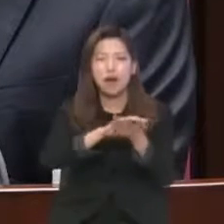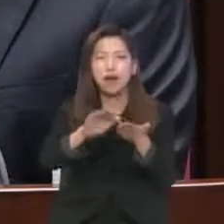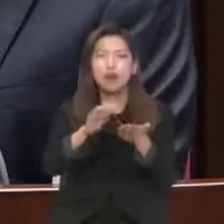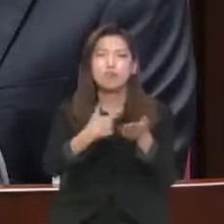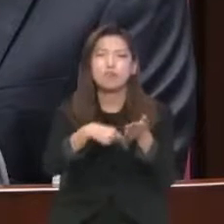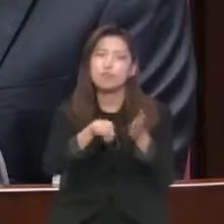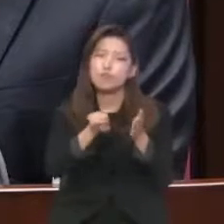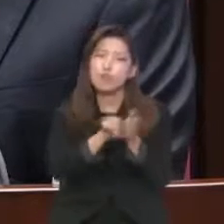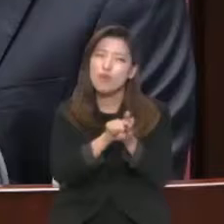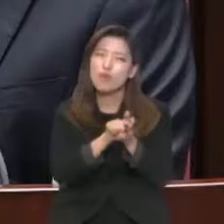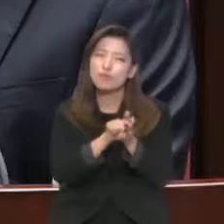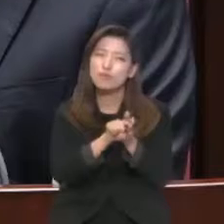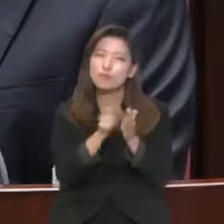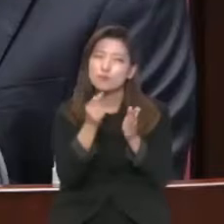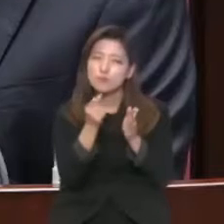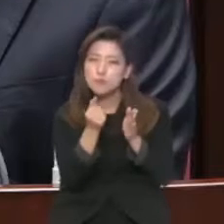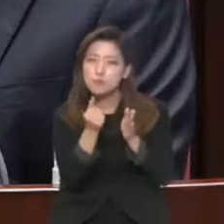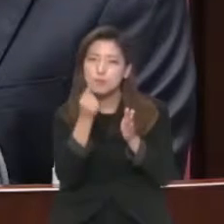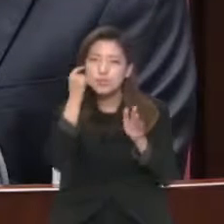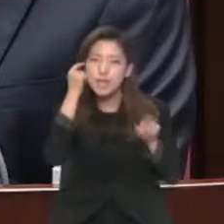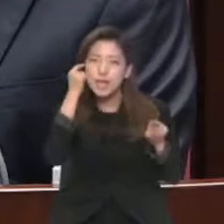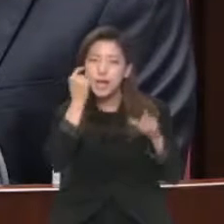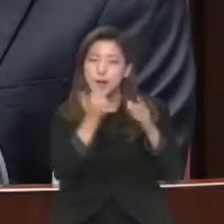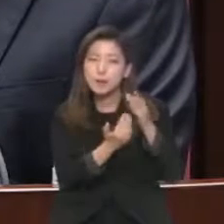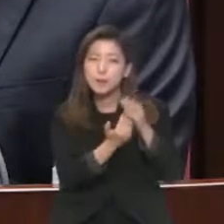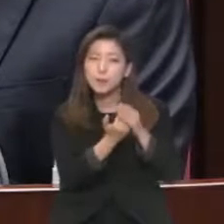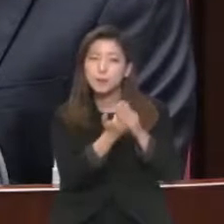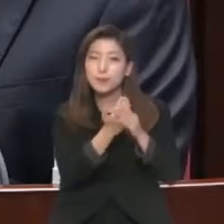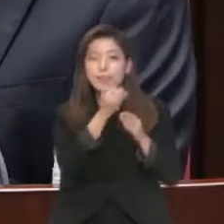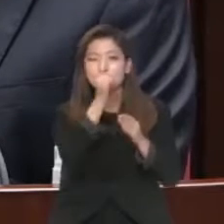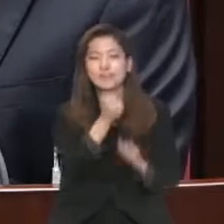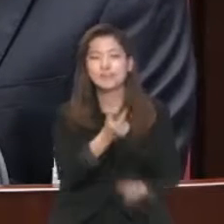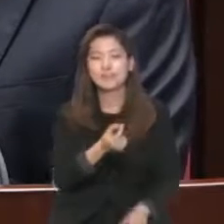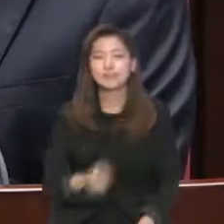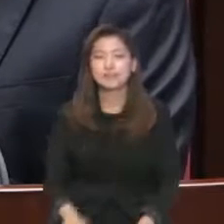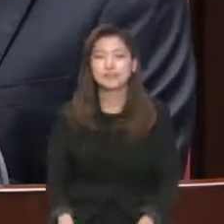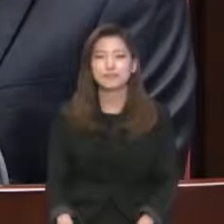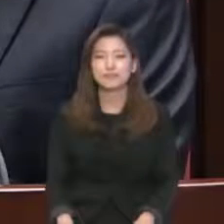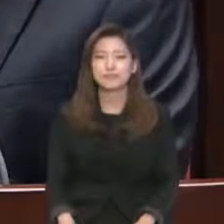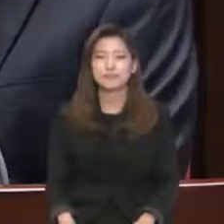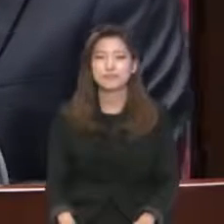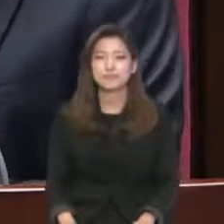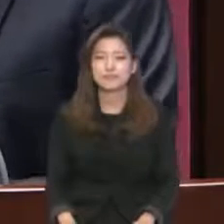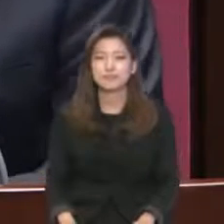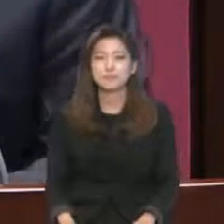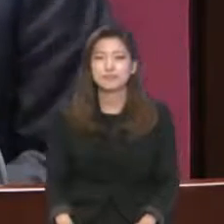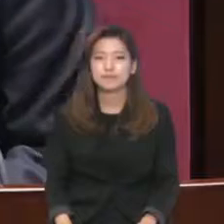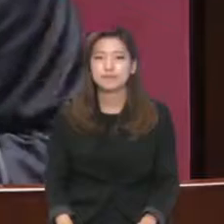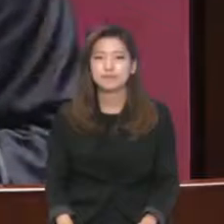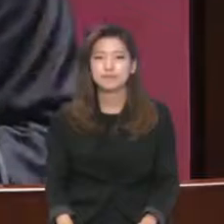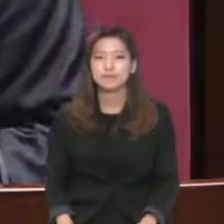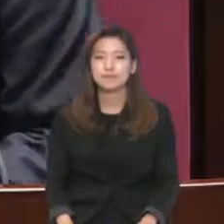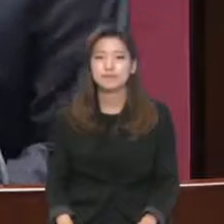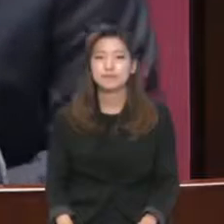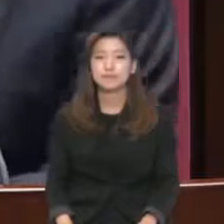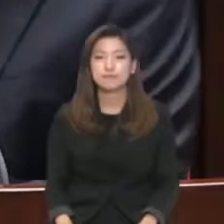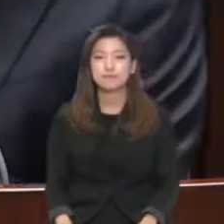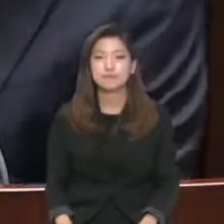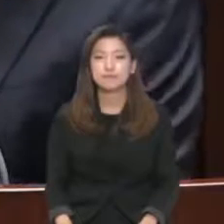가능성 그것을 탐색하고 있는 이런 측면들은 최소한 우리가 인정할 수 있지 않겠습니까? 그런 측면에서 놓고 보면